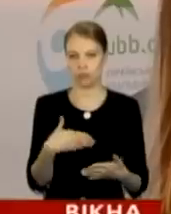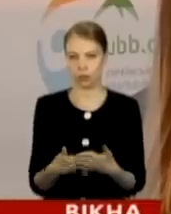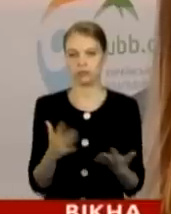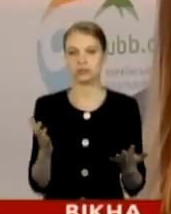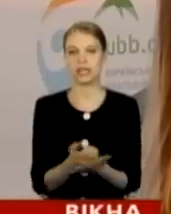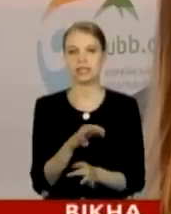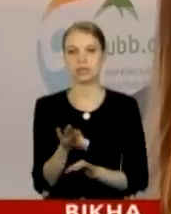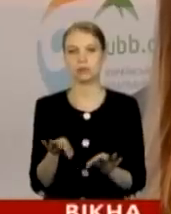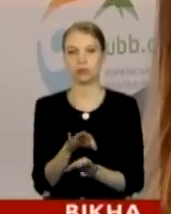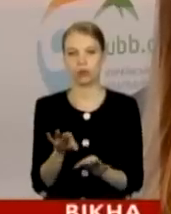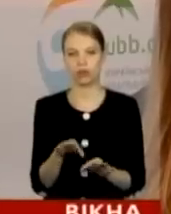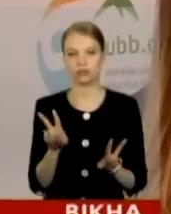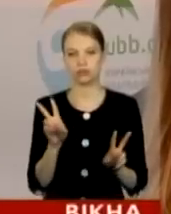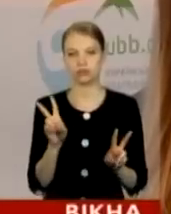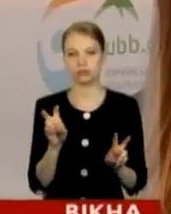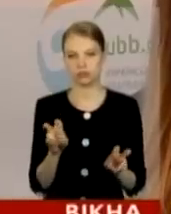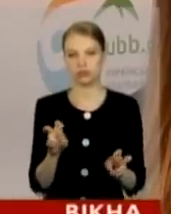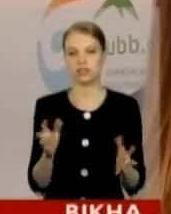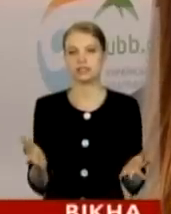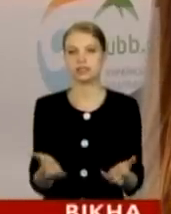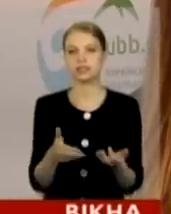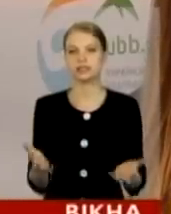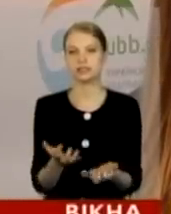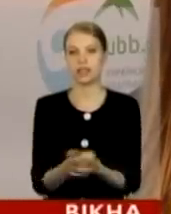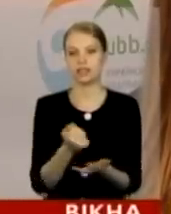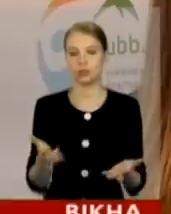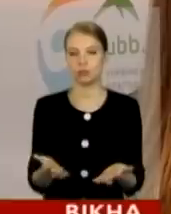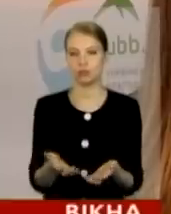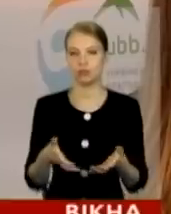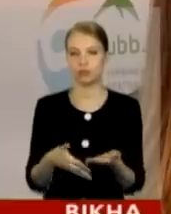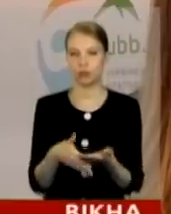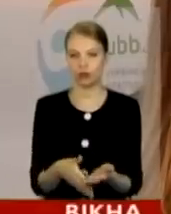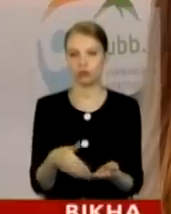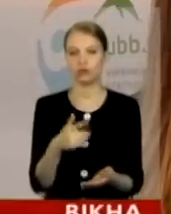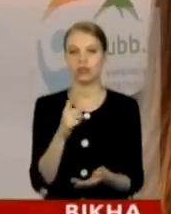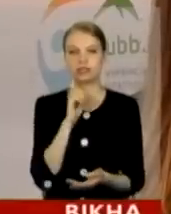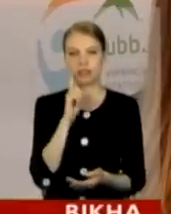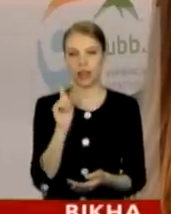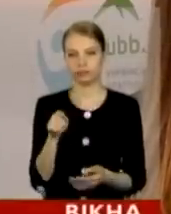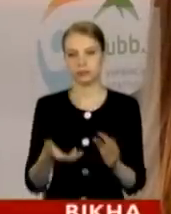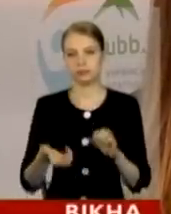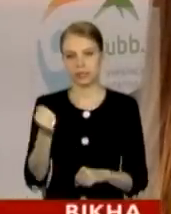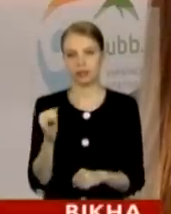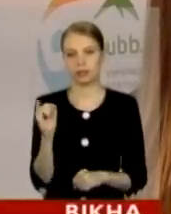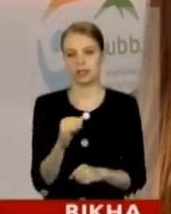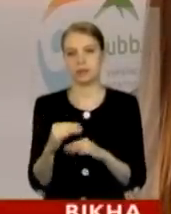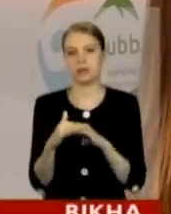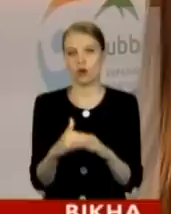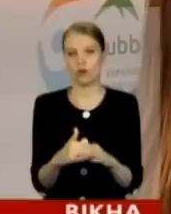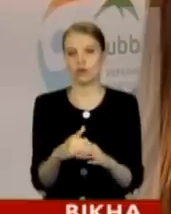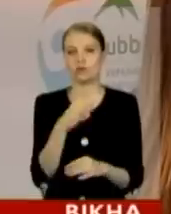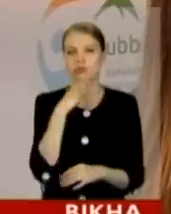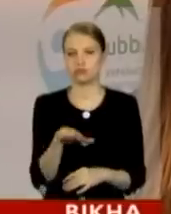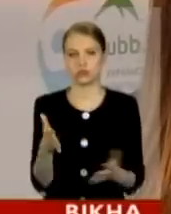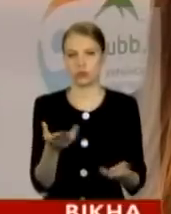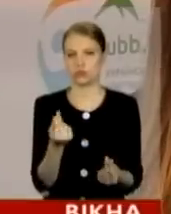знайти проект, знайти порятунок, натиснути велику зелену кнопку «Підтримати» і перерахувати от